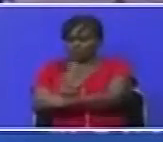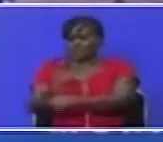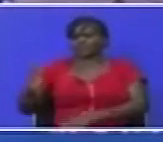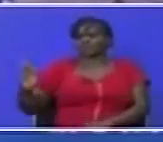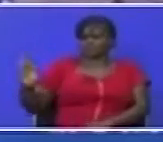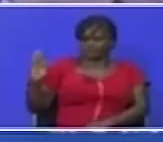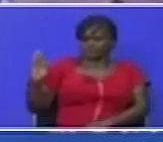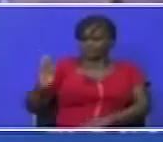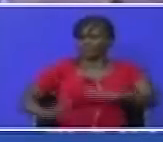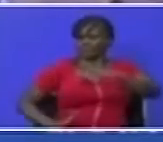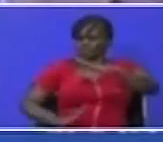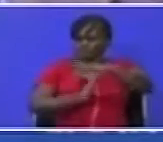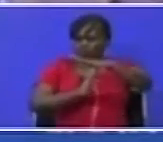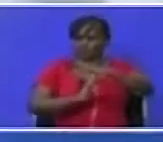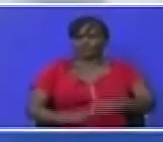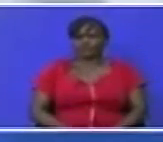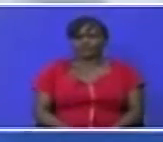pia umeimarishwa pakubwa.